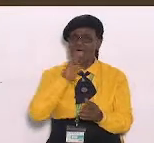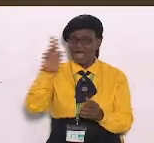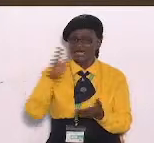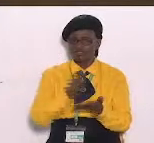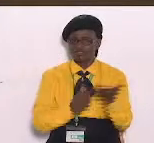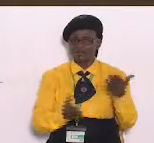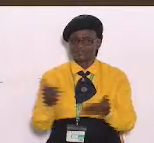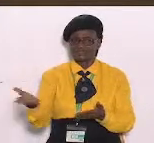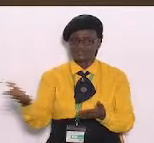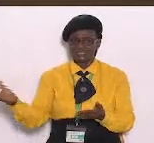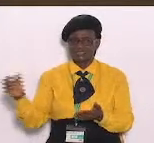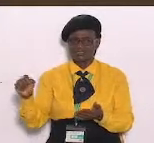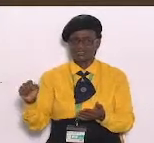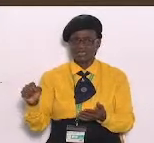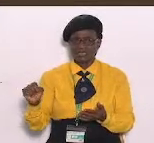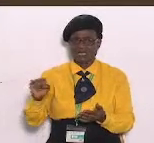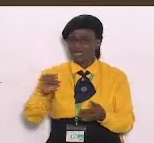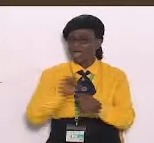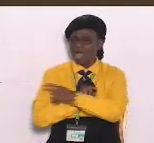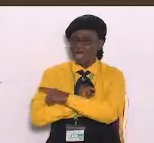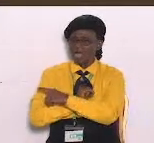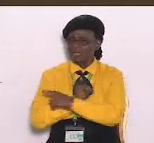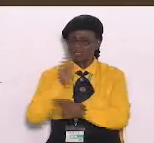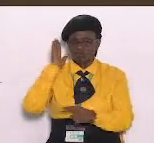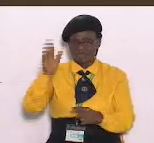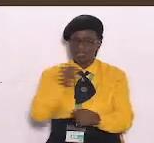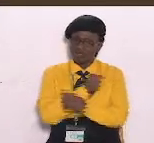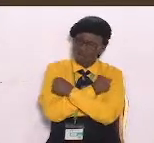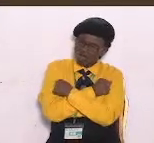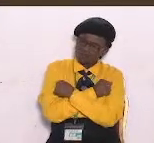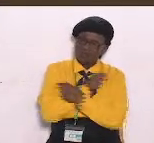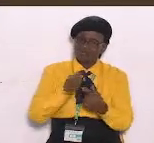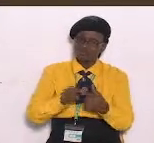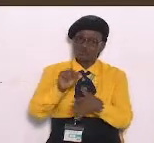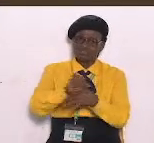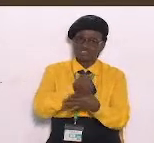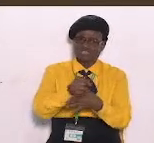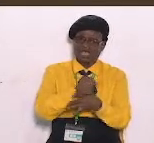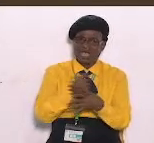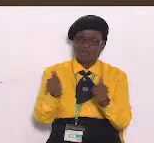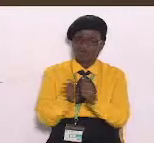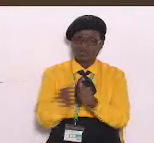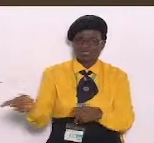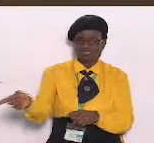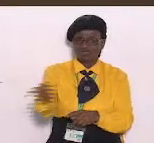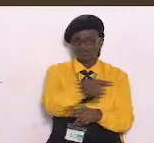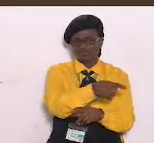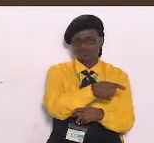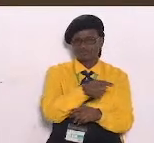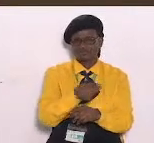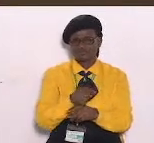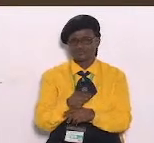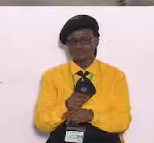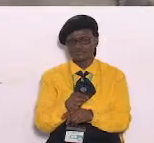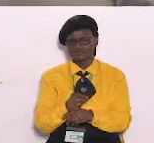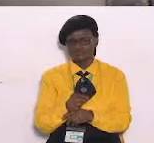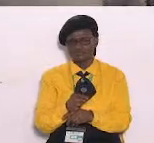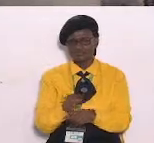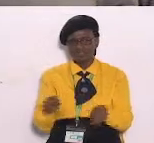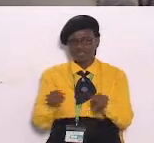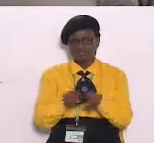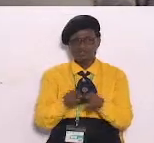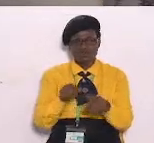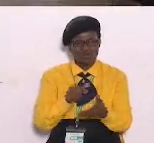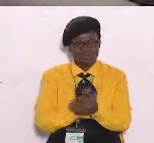il y a il y a quelque chose que j'aimerais partager avec vous cette nuit je serai